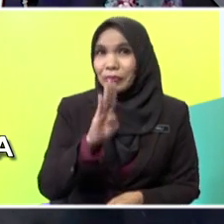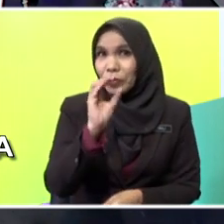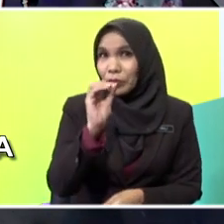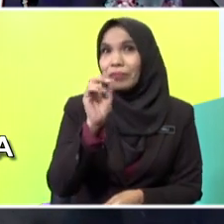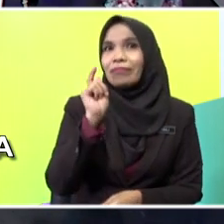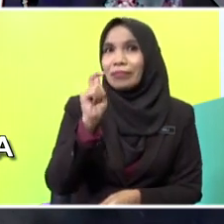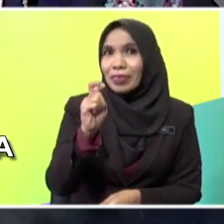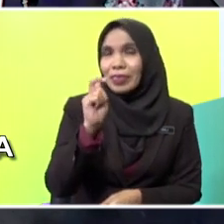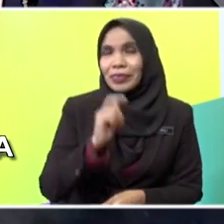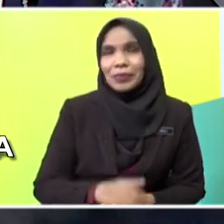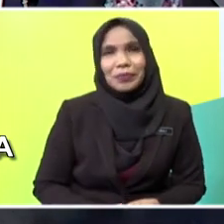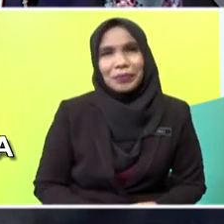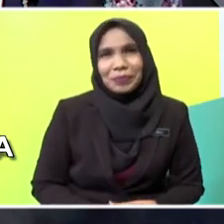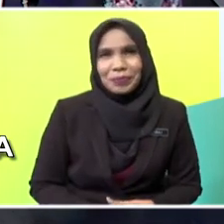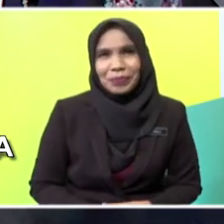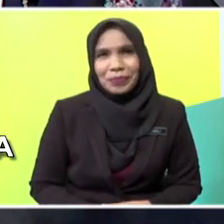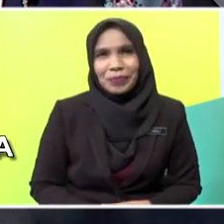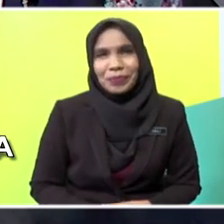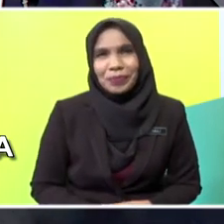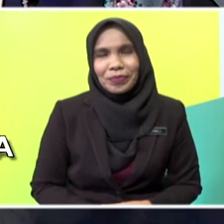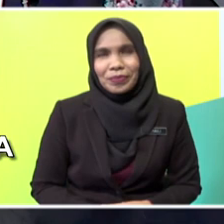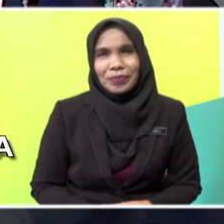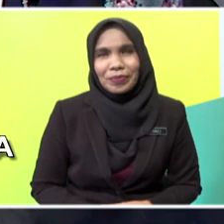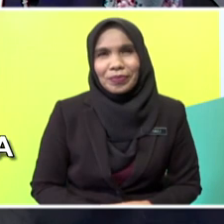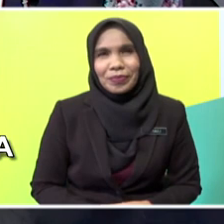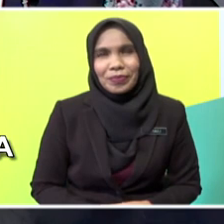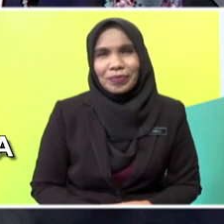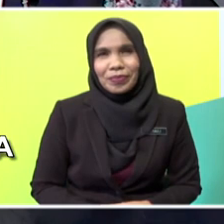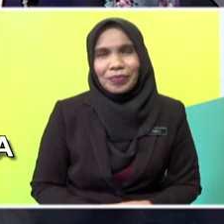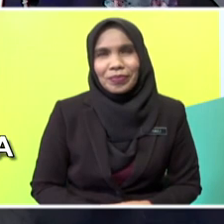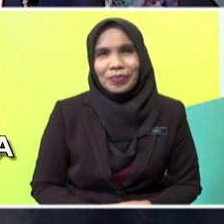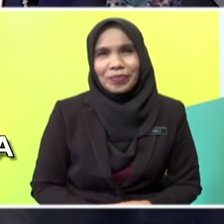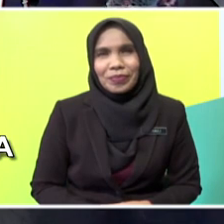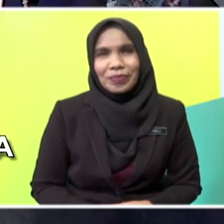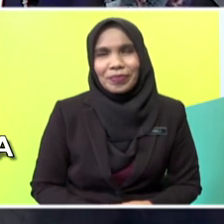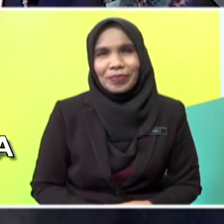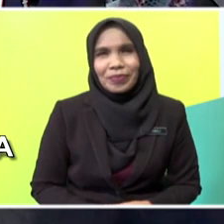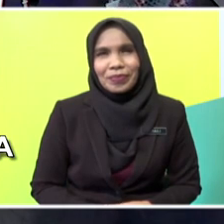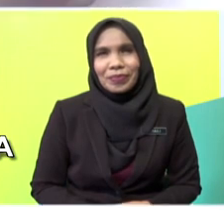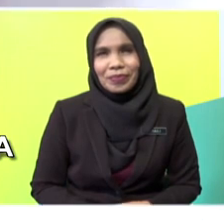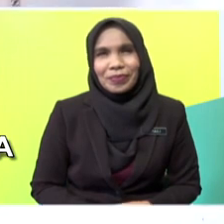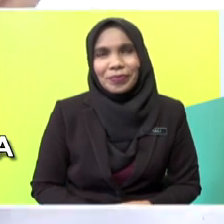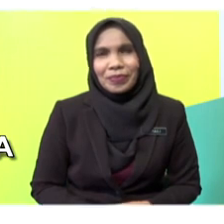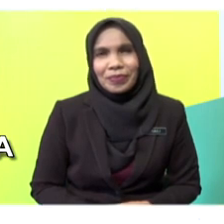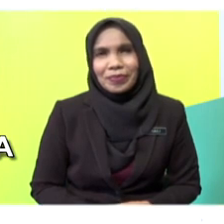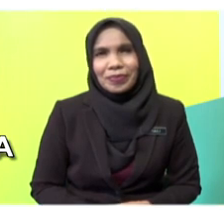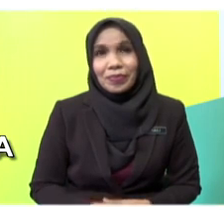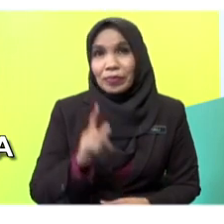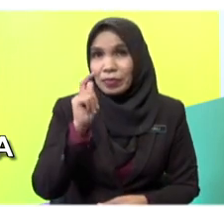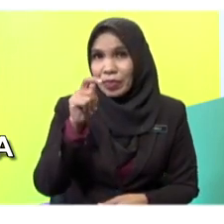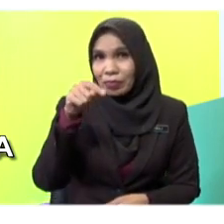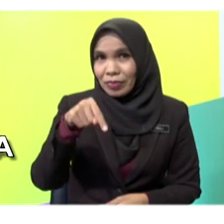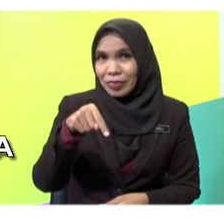inci. 40. Okay, saya tanda bila dia melintang begini, mana guna nombor ini? Jadi kita tanda di sini cikgu? Ya. Yeah.